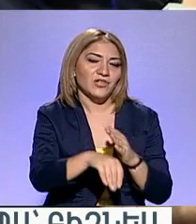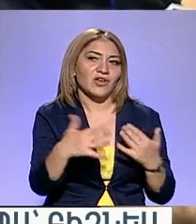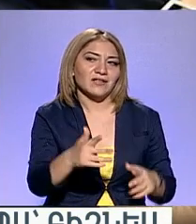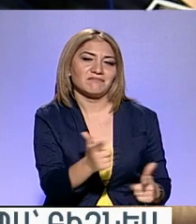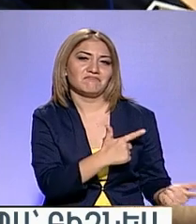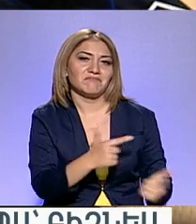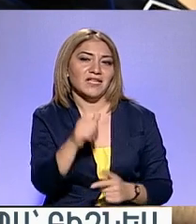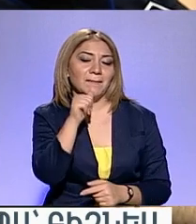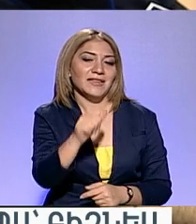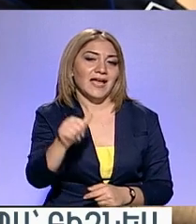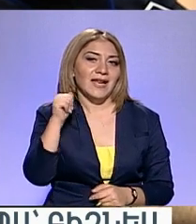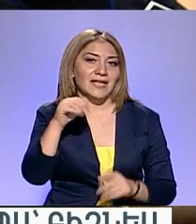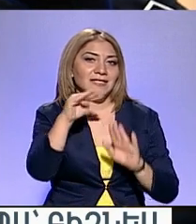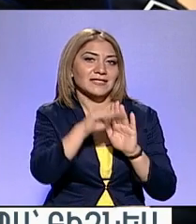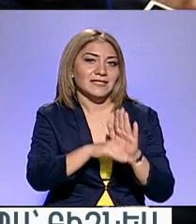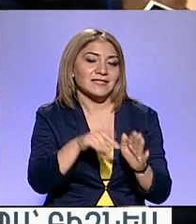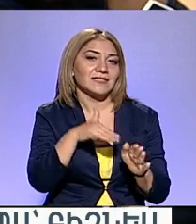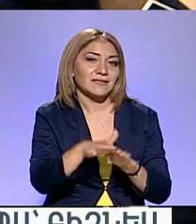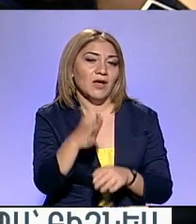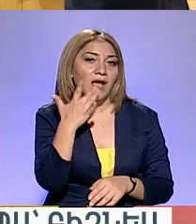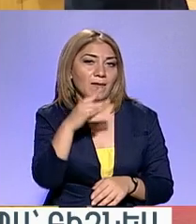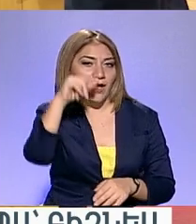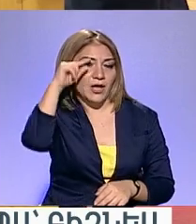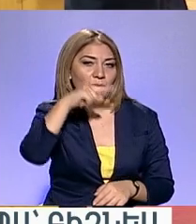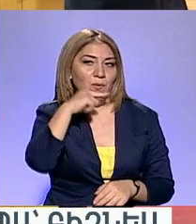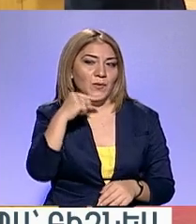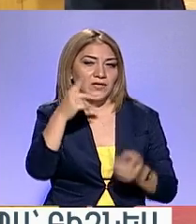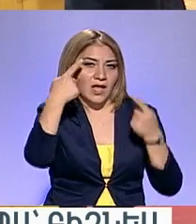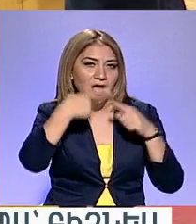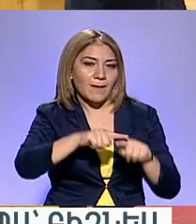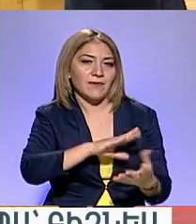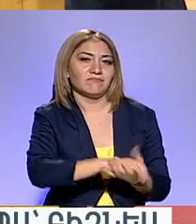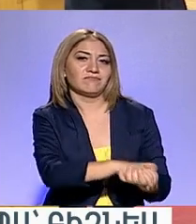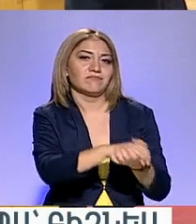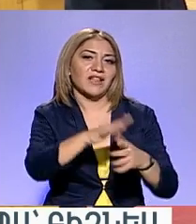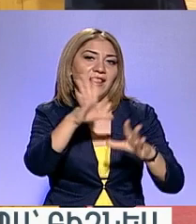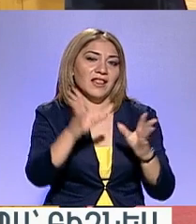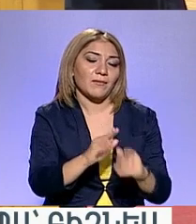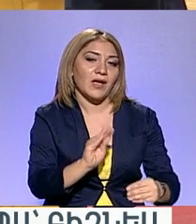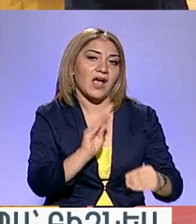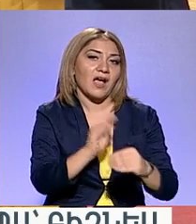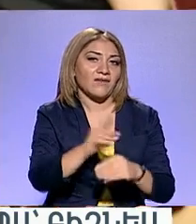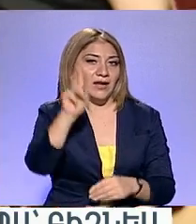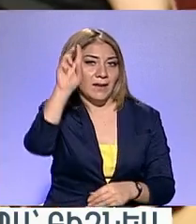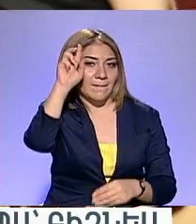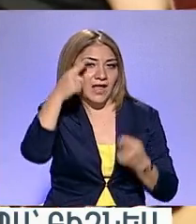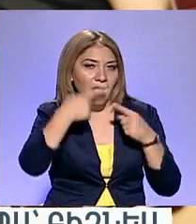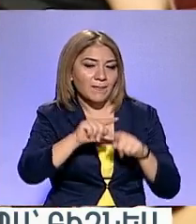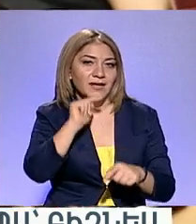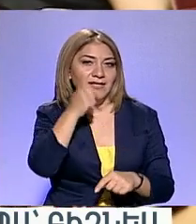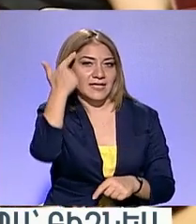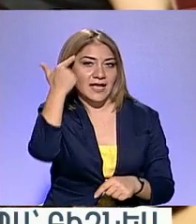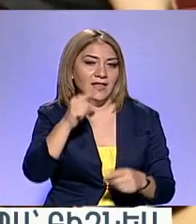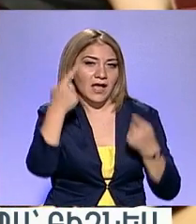է։ Մեկ տարի առաջ ծրագիրն իրականացվում էր ամերիկյան և հայ-ռուսական համալսարանների հետ։ Այս տարի ավելացել են Երևանի պետական և